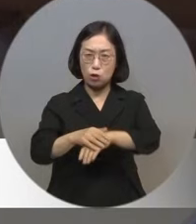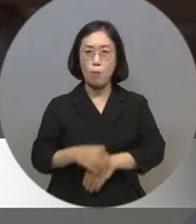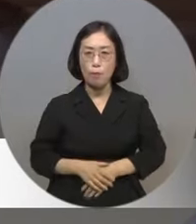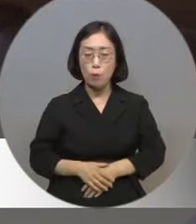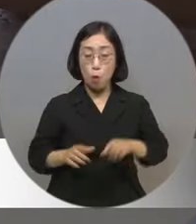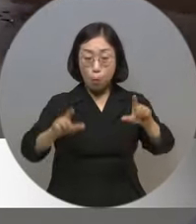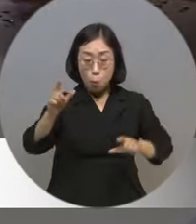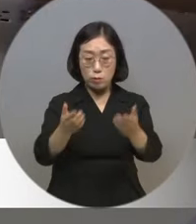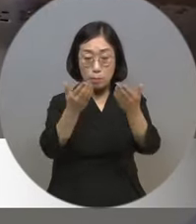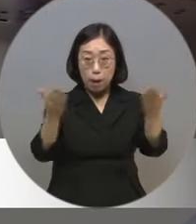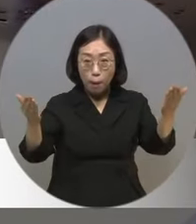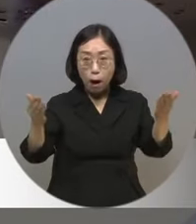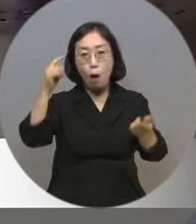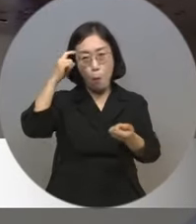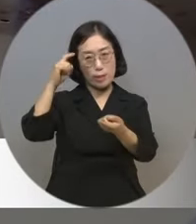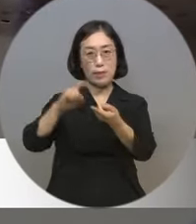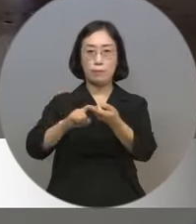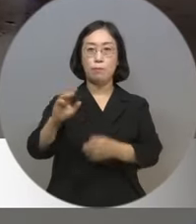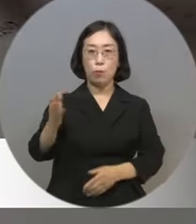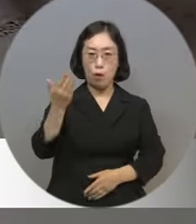샘플들도 관심을 끌었습니다.